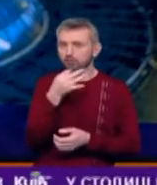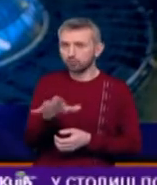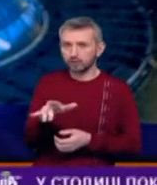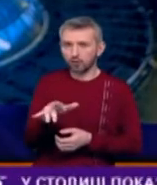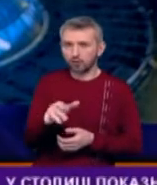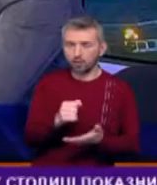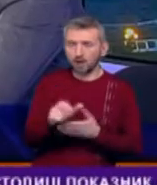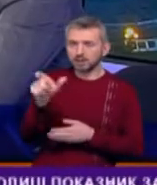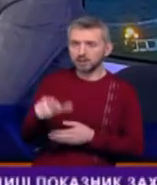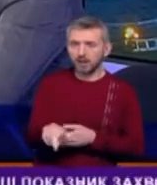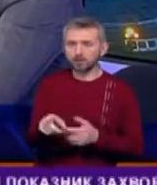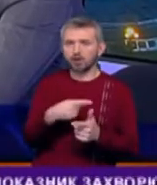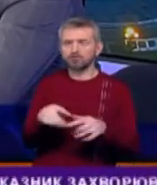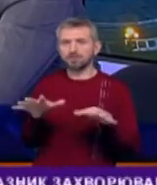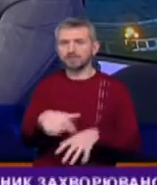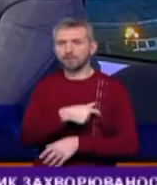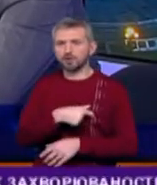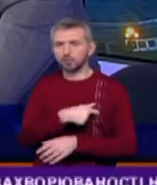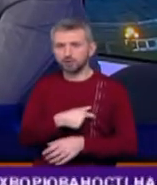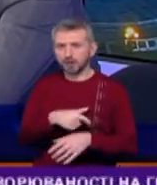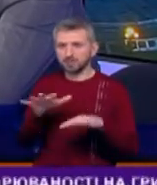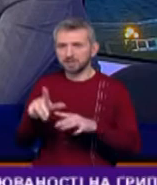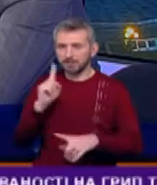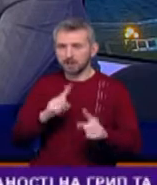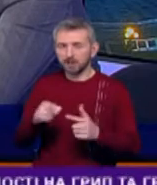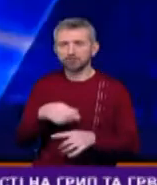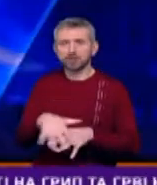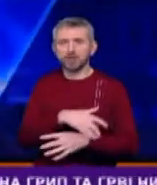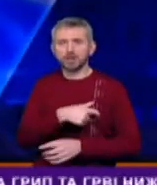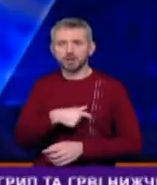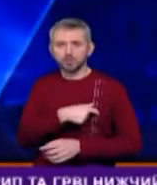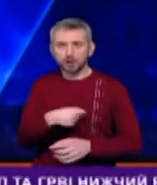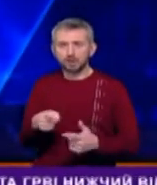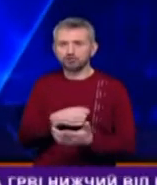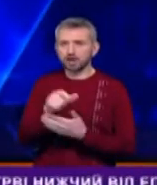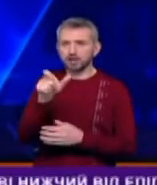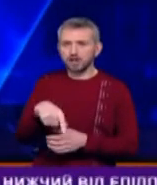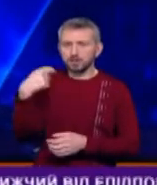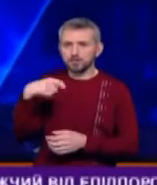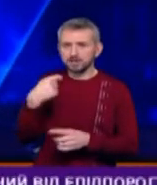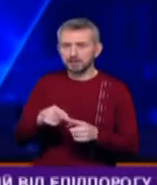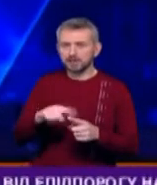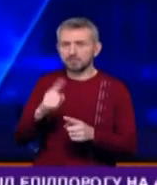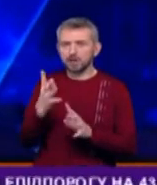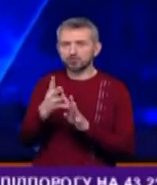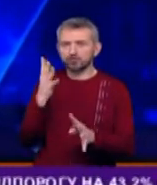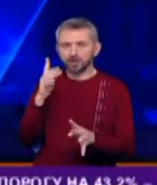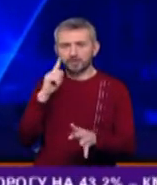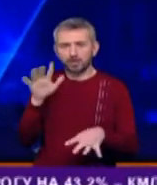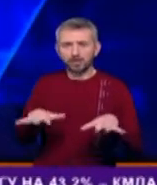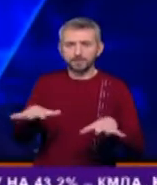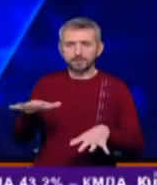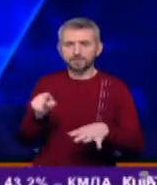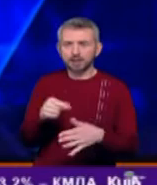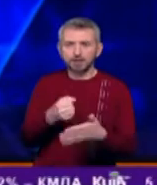будь-якого кандидата, чи в місцеві депутати місцевих рад, чи в народні депутати, чи в кандидата в президенти, це в першу чергу невизначеність, тому що ти